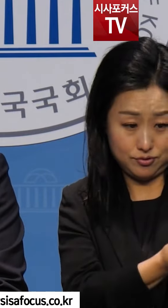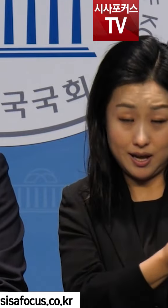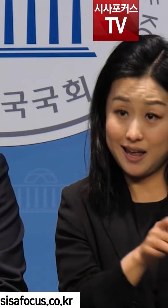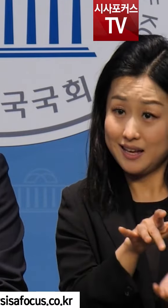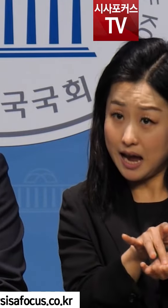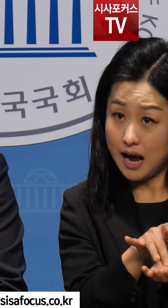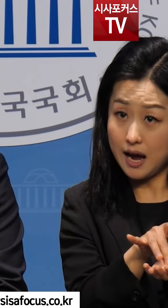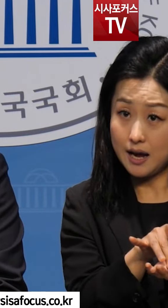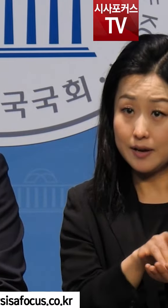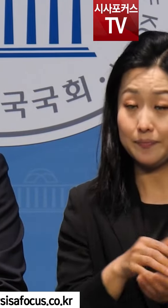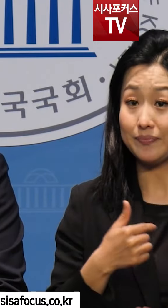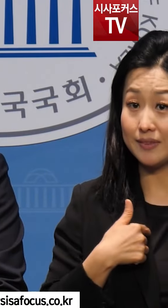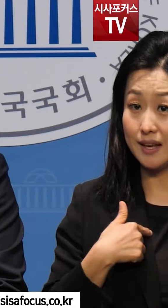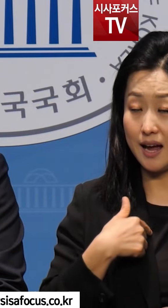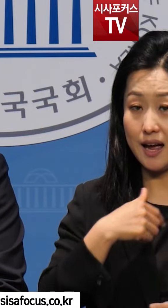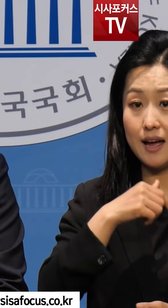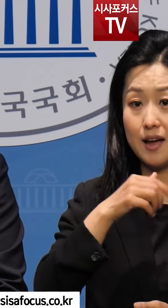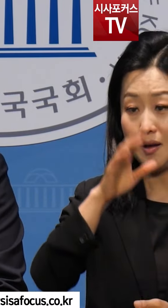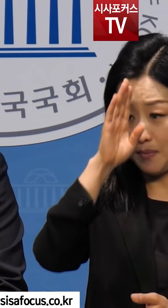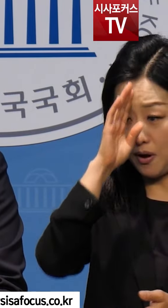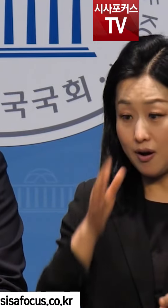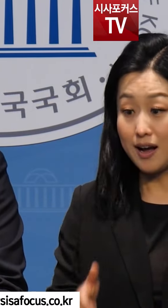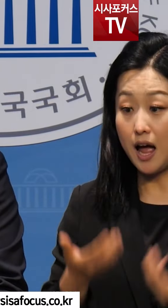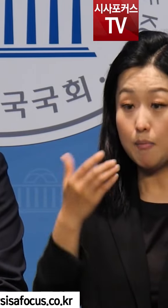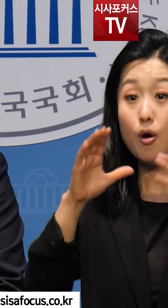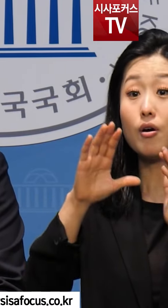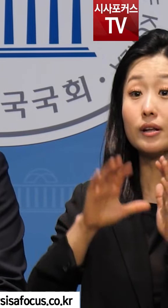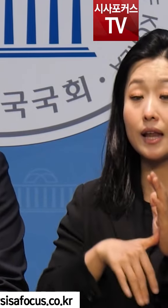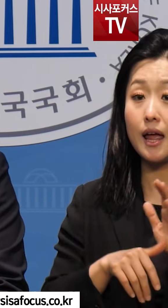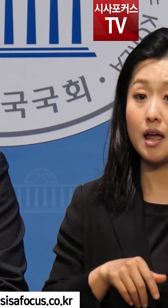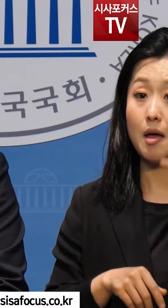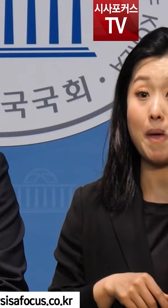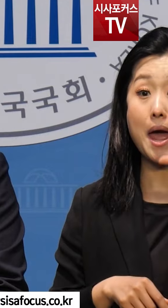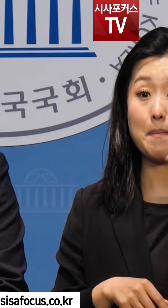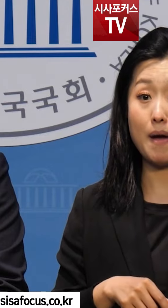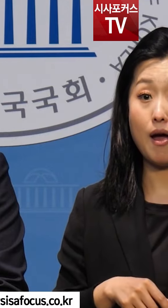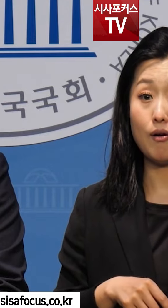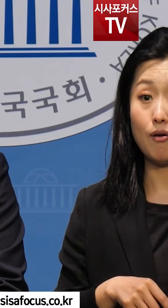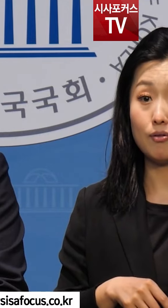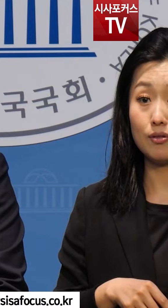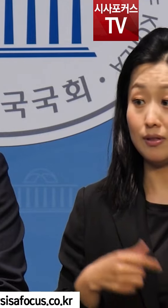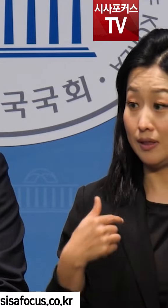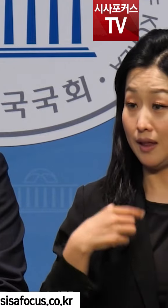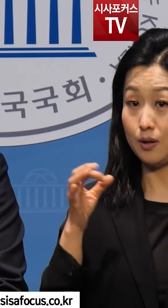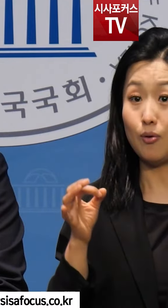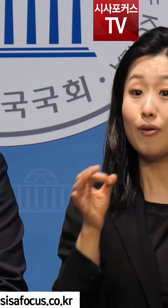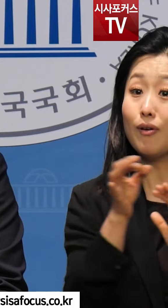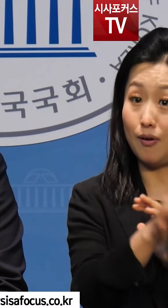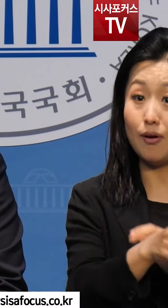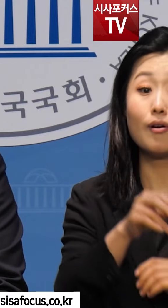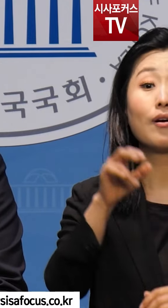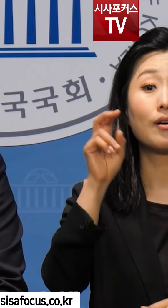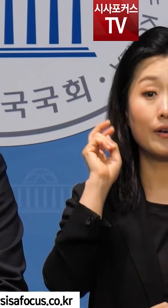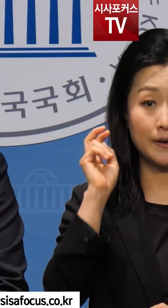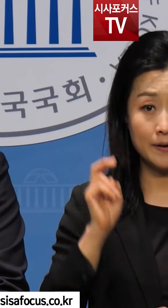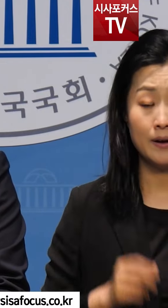처방을 받고 경증으로 결정될 경우 100만 원 단위의 진료비를 부담할 가능성이